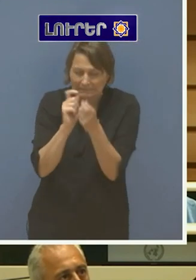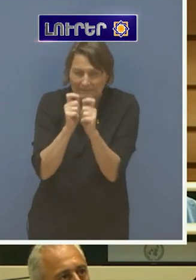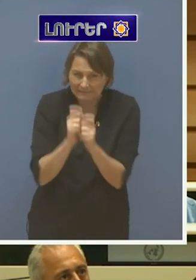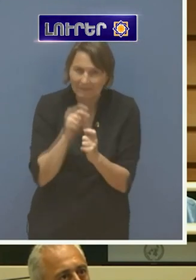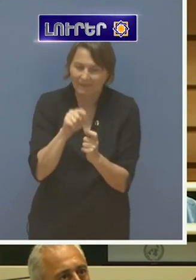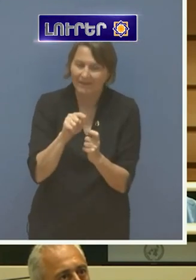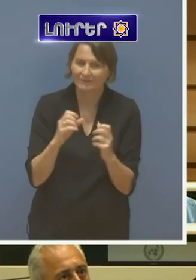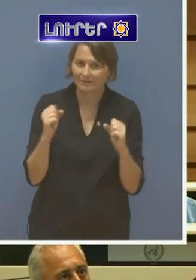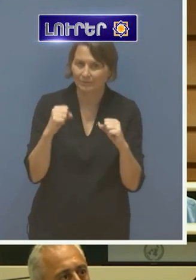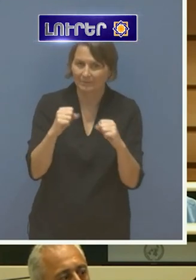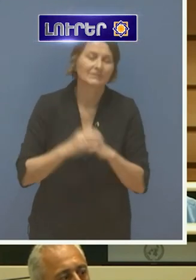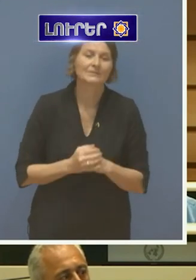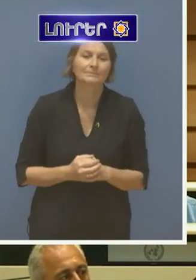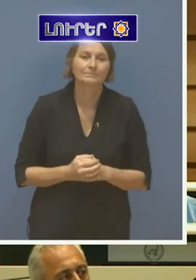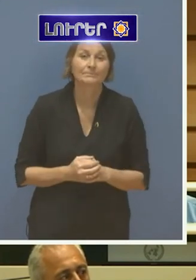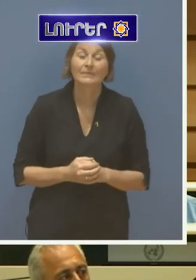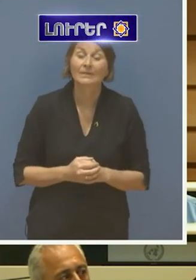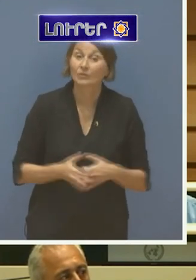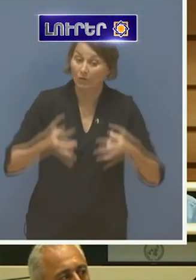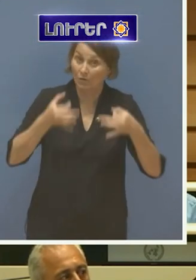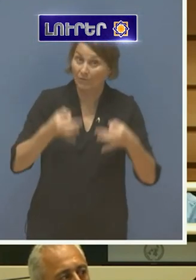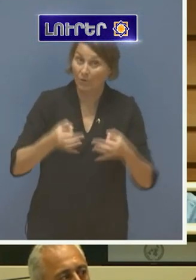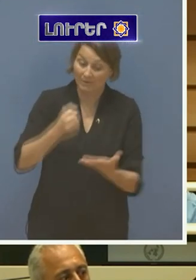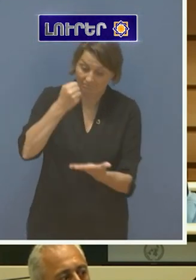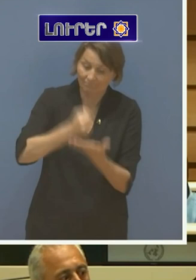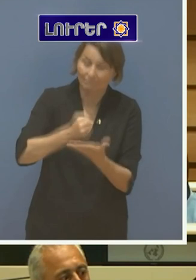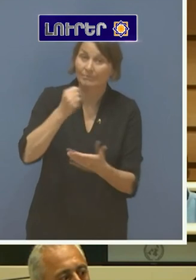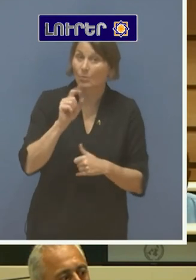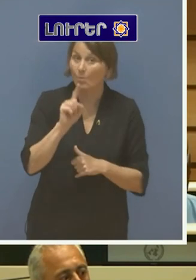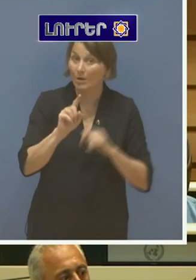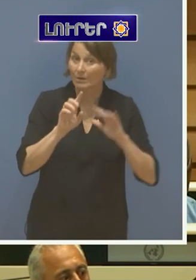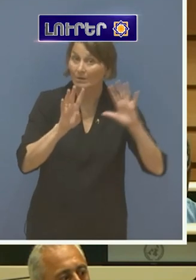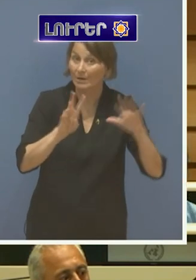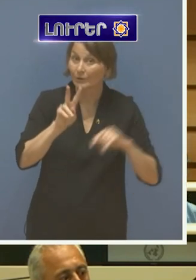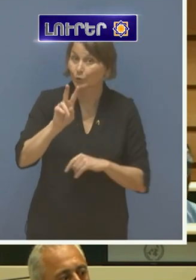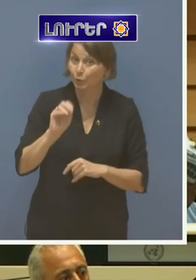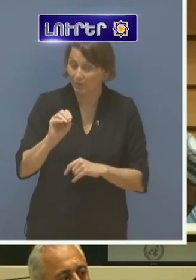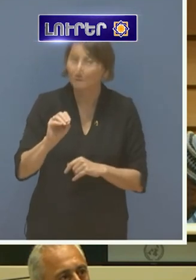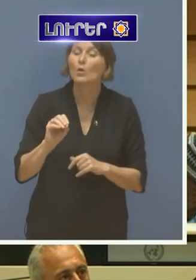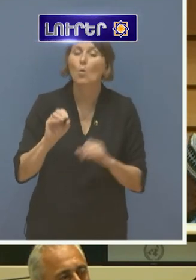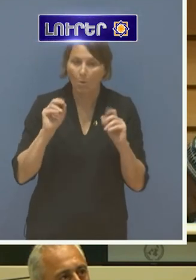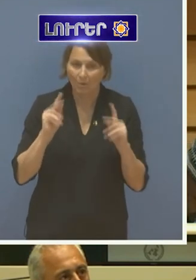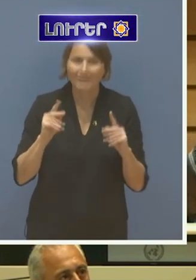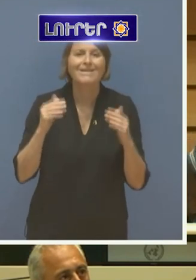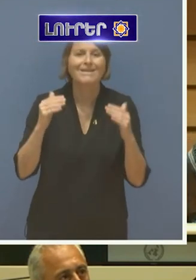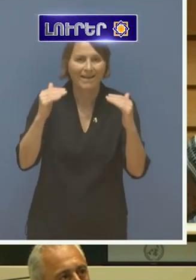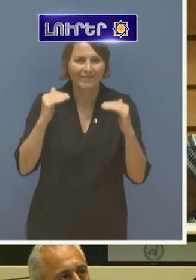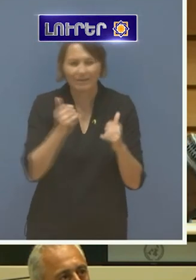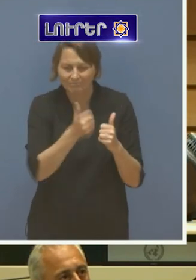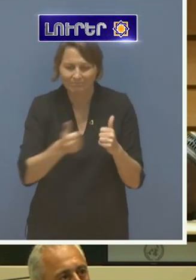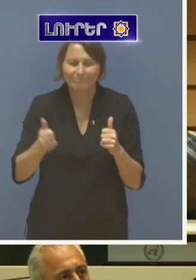Հայաստանի պատվիրակությունը ստորագրեց Սևրին Թաշնագիրը, իսկ Արևմտյան Հայաստանը որպես շարունակական պետություն բավարարացուց նշված